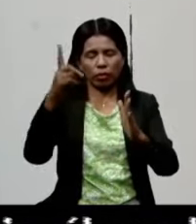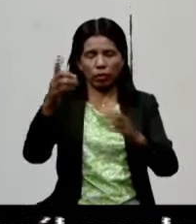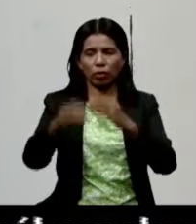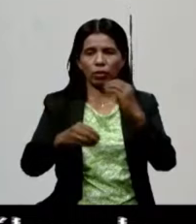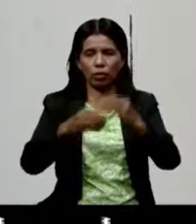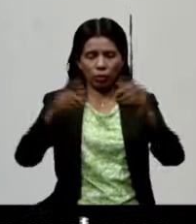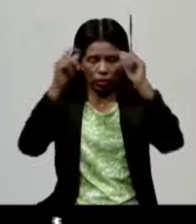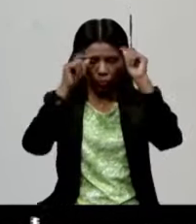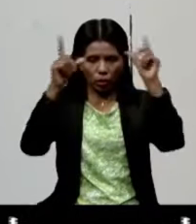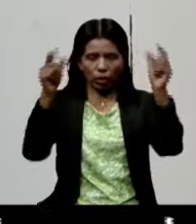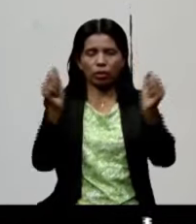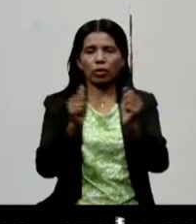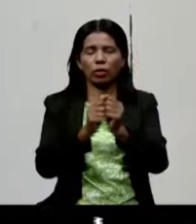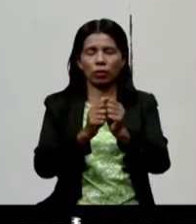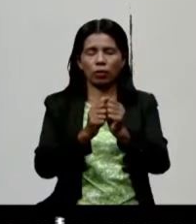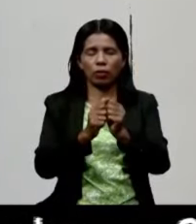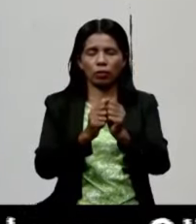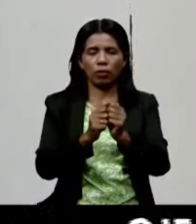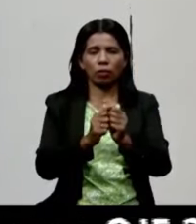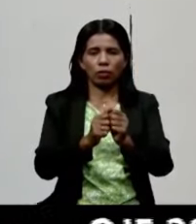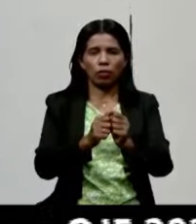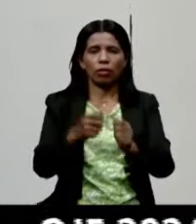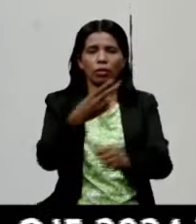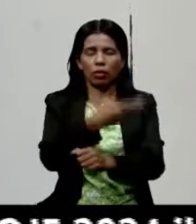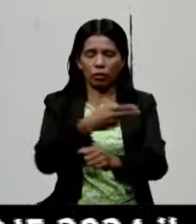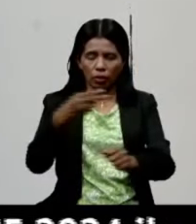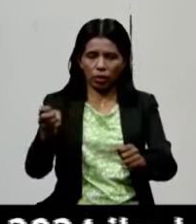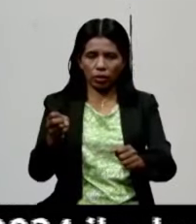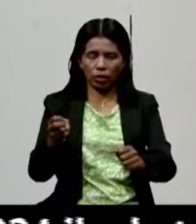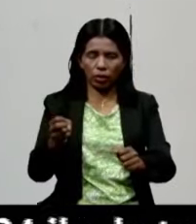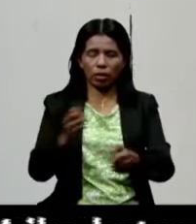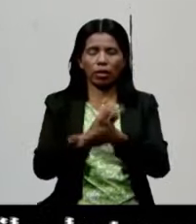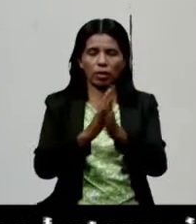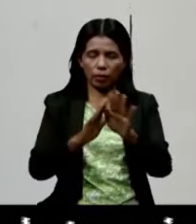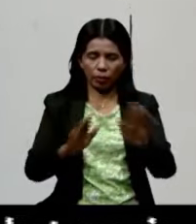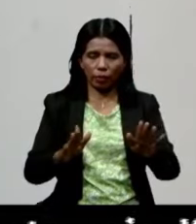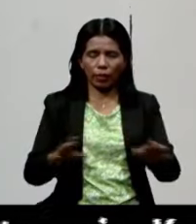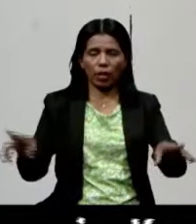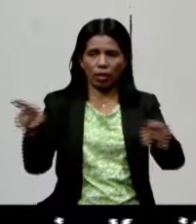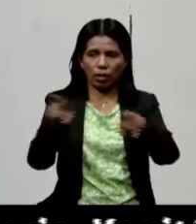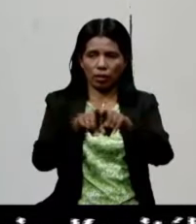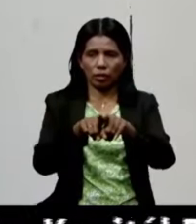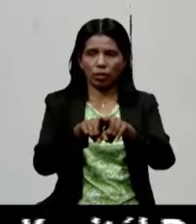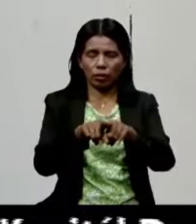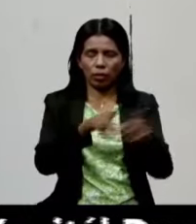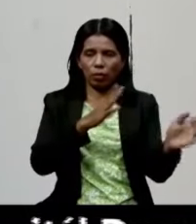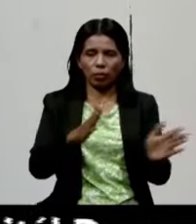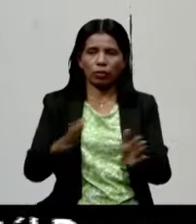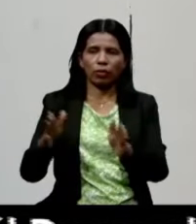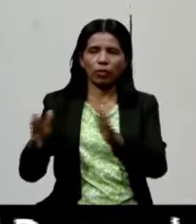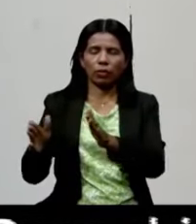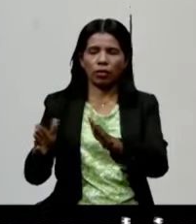dan Timor-Leste pasca referendum. Ya. Kan ini merupakan suatu proses